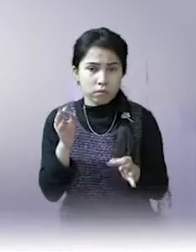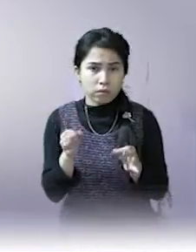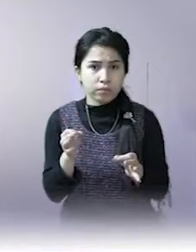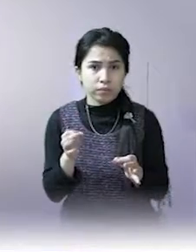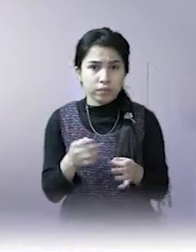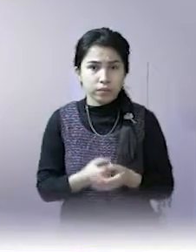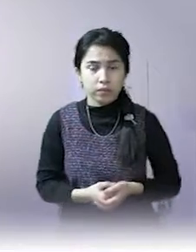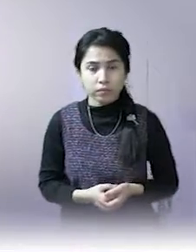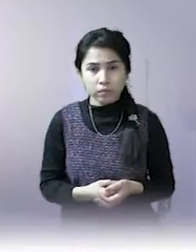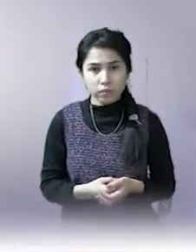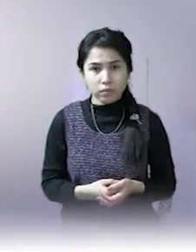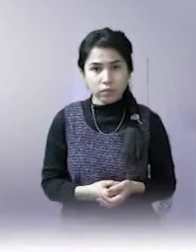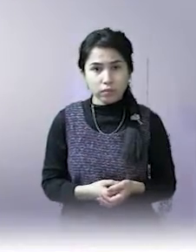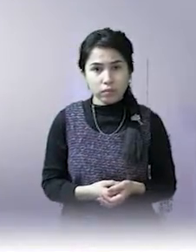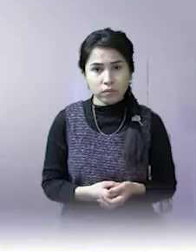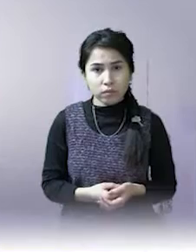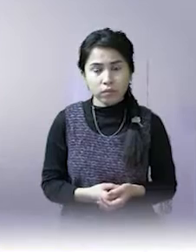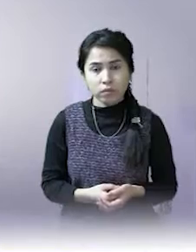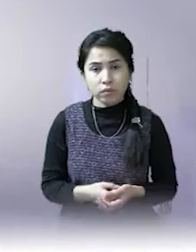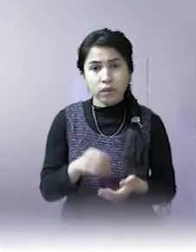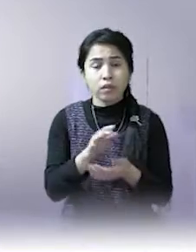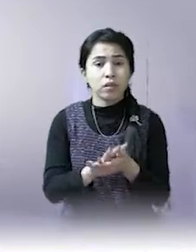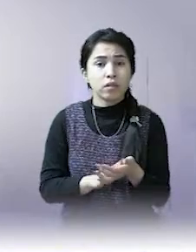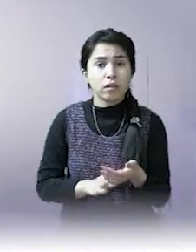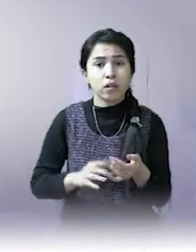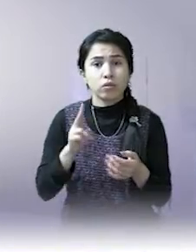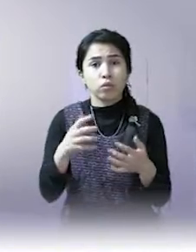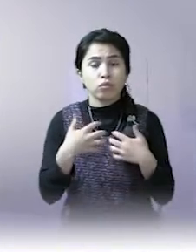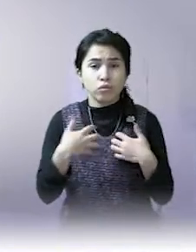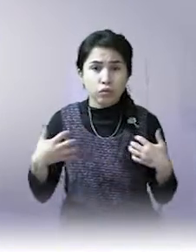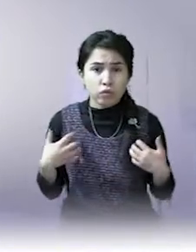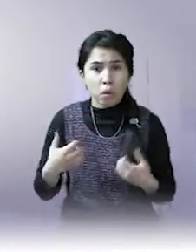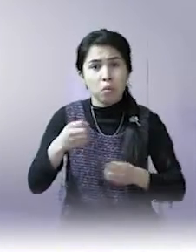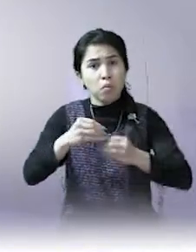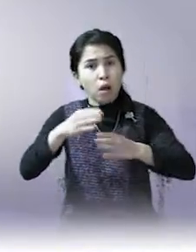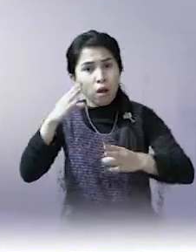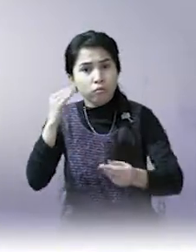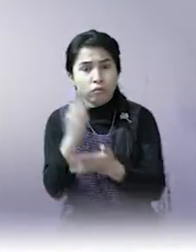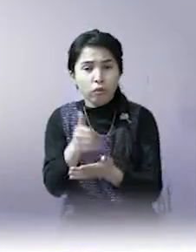Көппалалы отбасыларға жаңа мемлекеттік жәрдемақы беріле бастайды. Яғни бала санына қарай